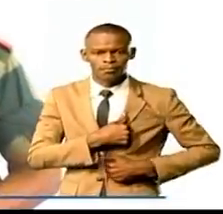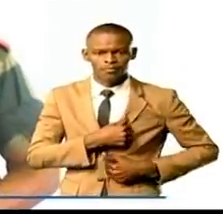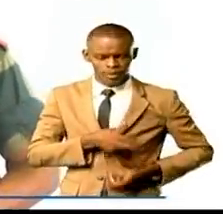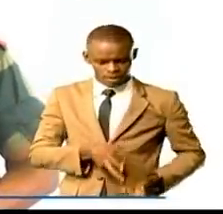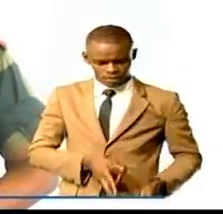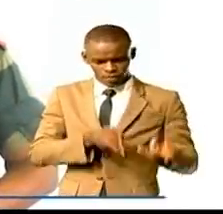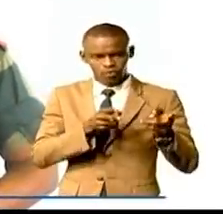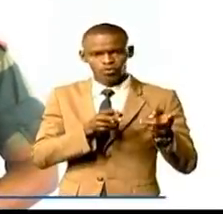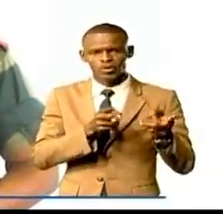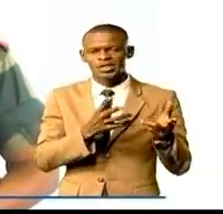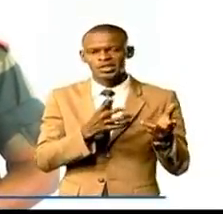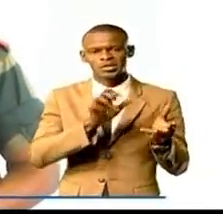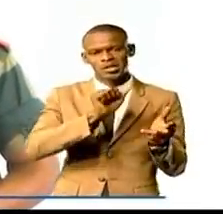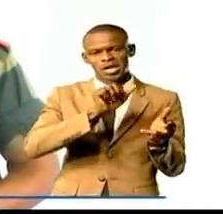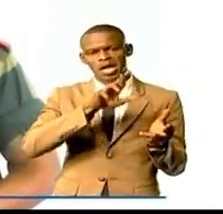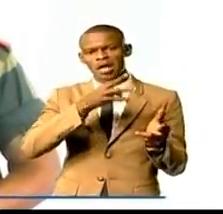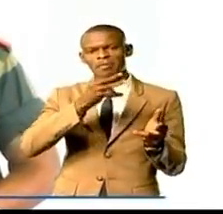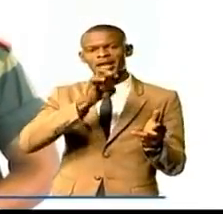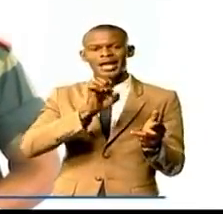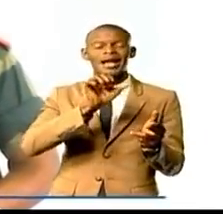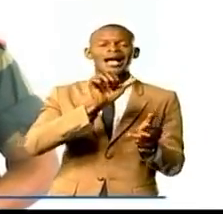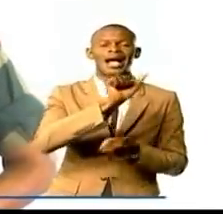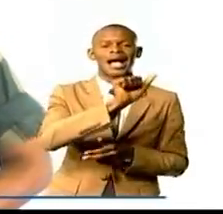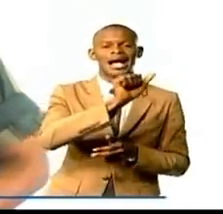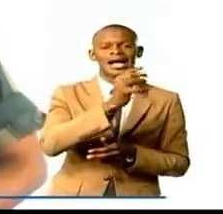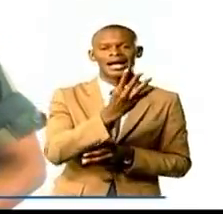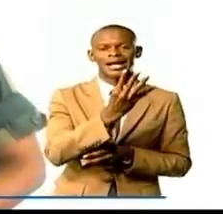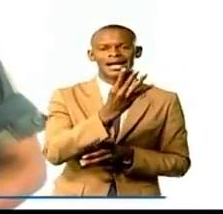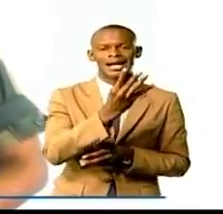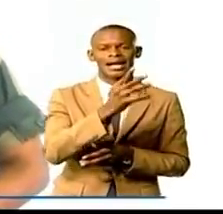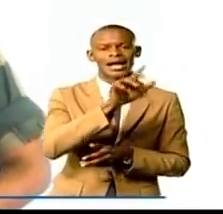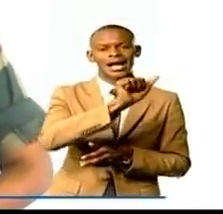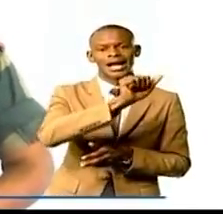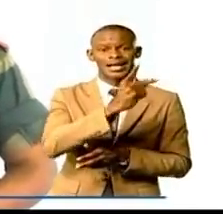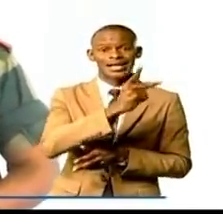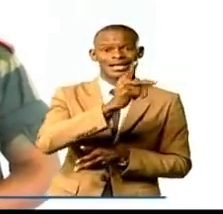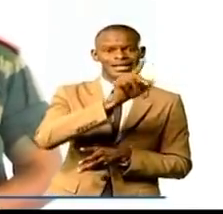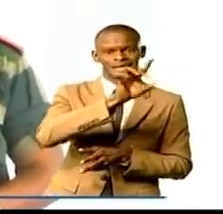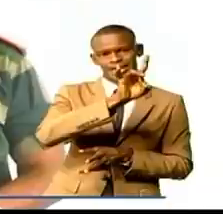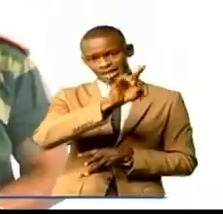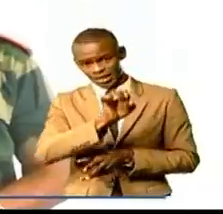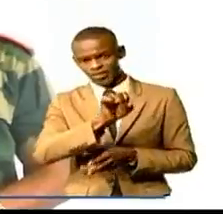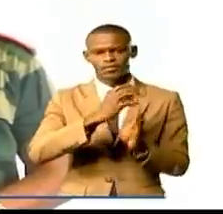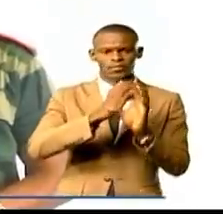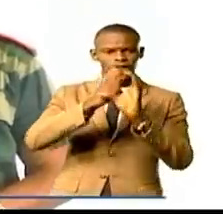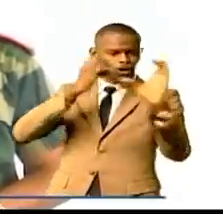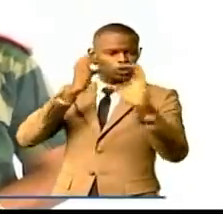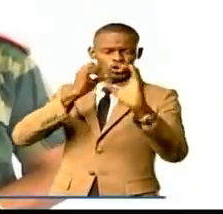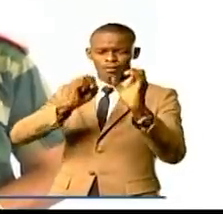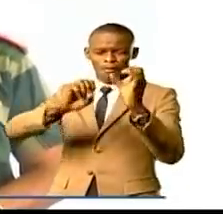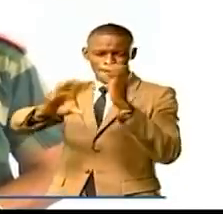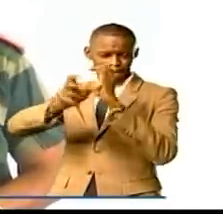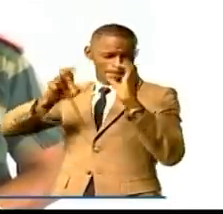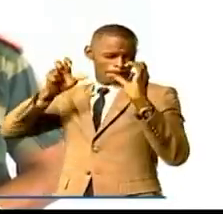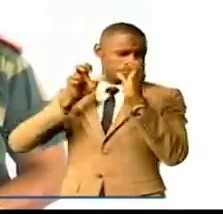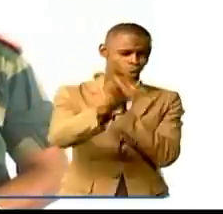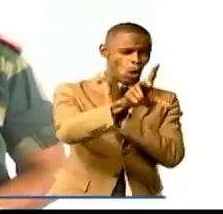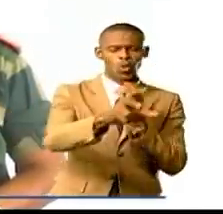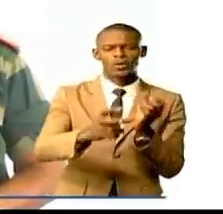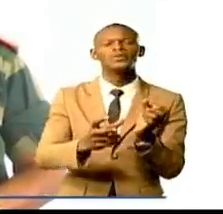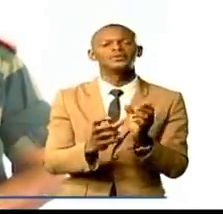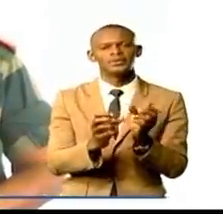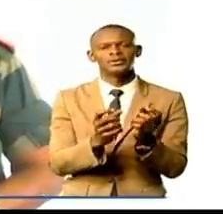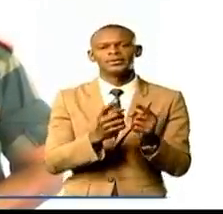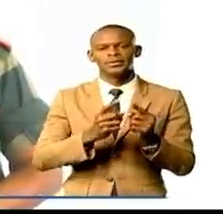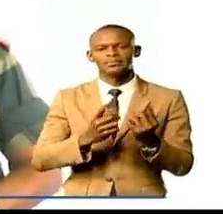arme AK-81, de 8 roquettes anti-tank, d'une chaîne de munitions de